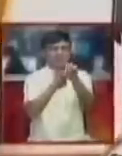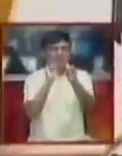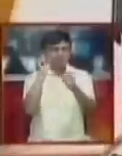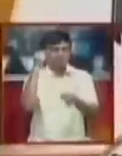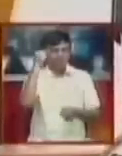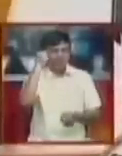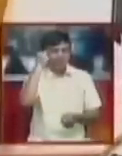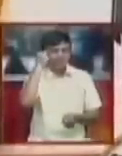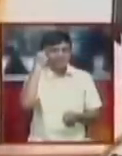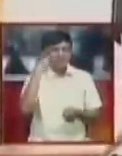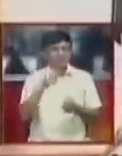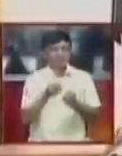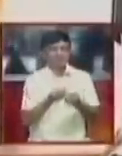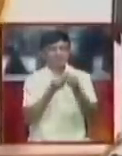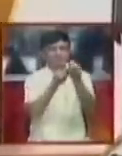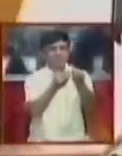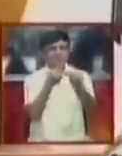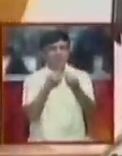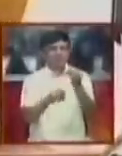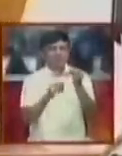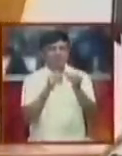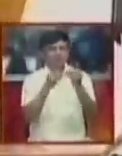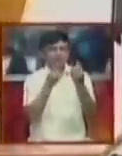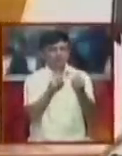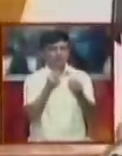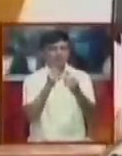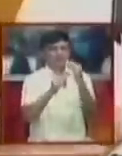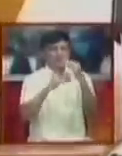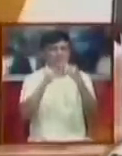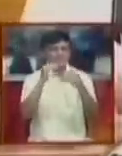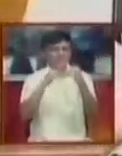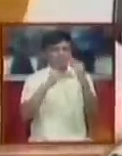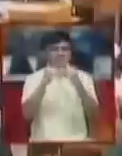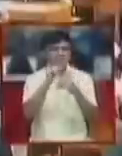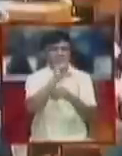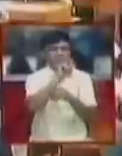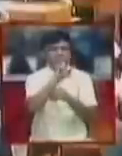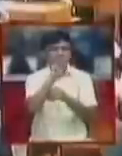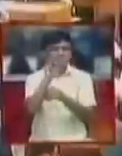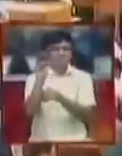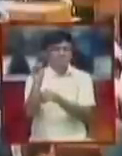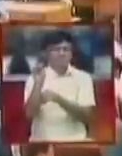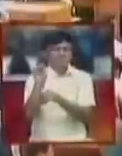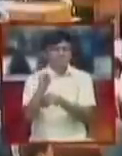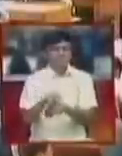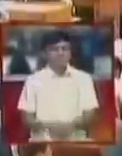pambansang gobyerno para isakatuparan ang mga reforma sa ARM. Lilinawin ko rin po.